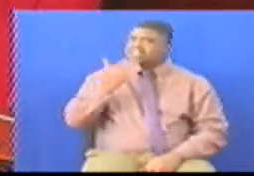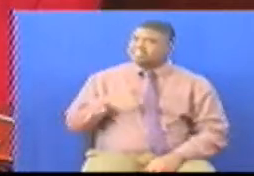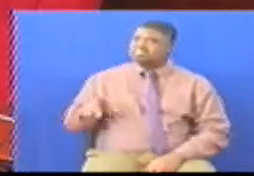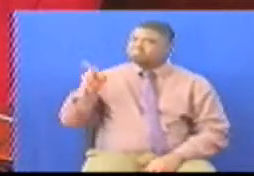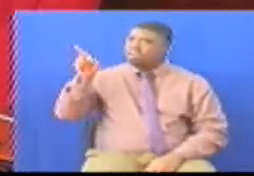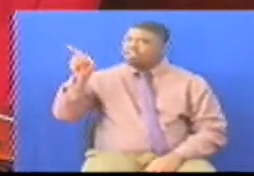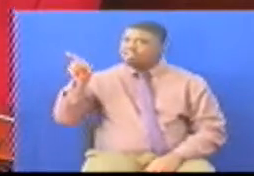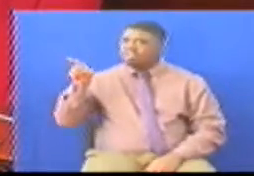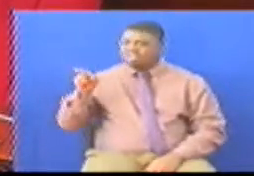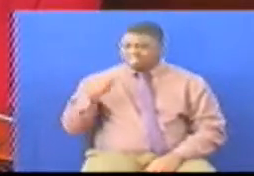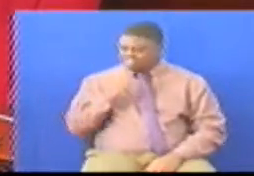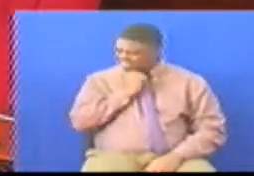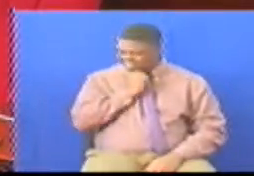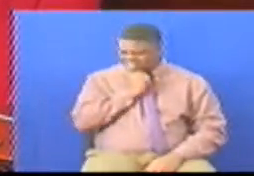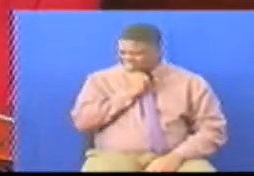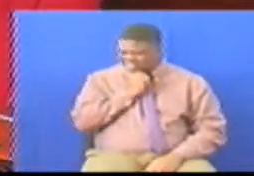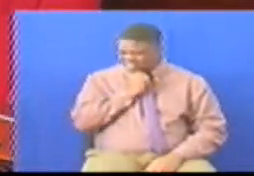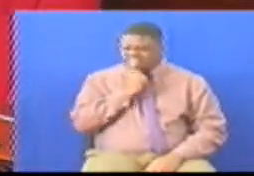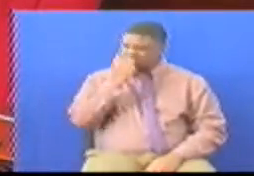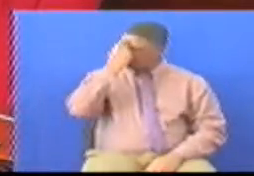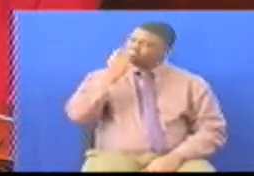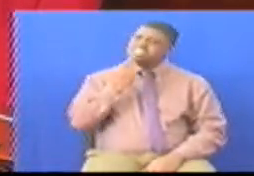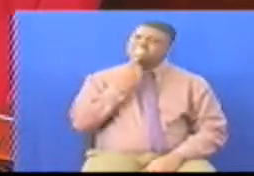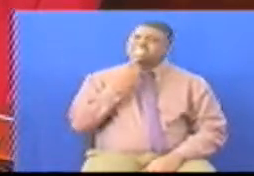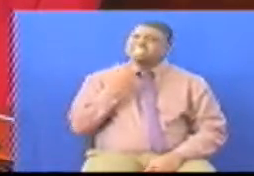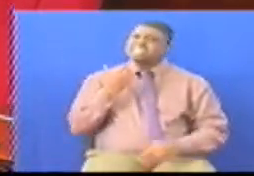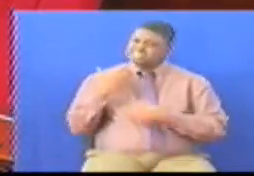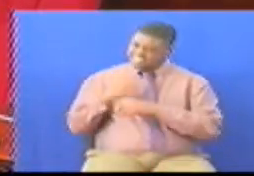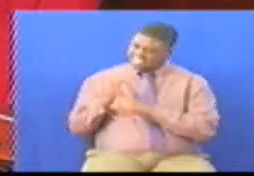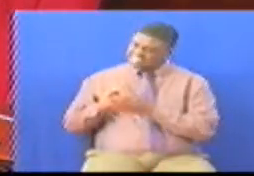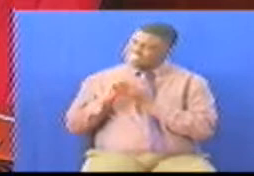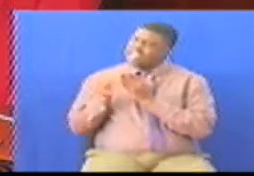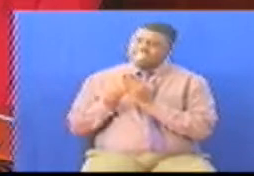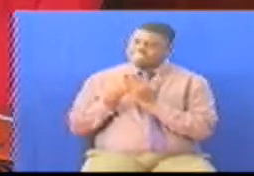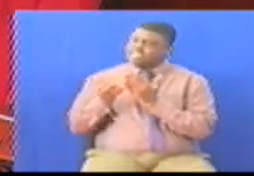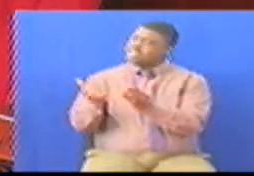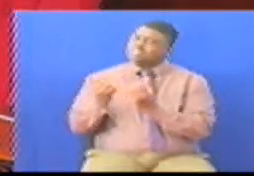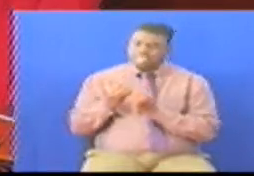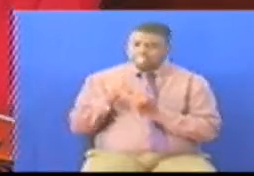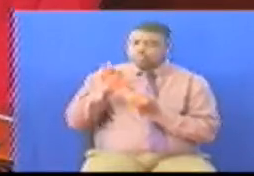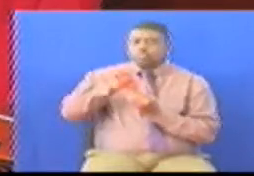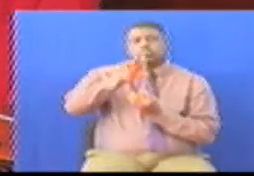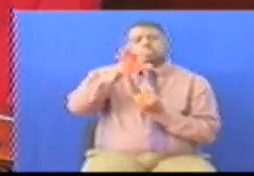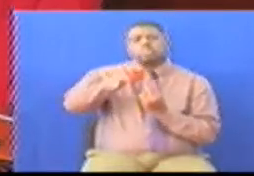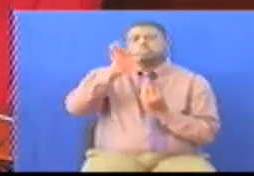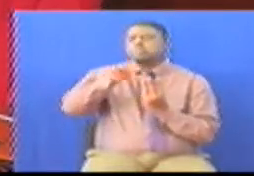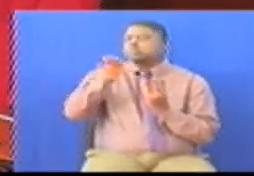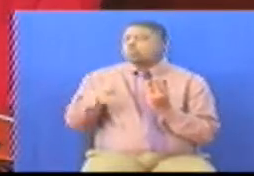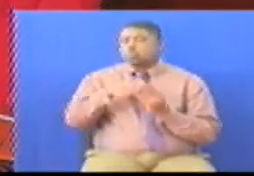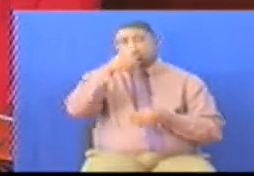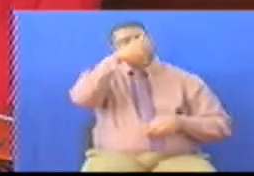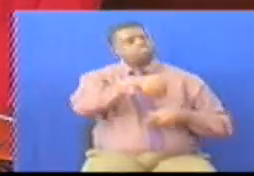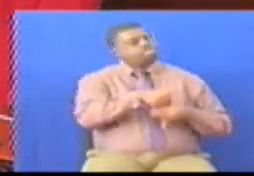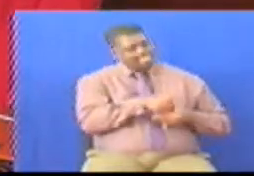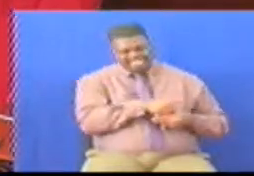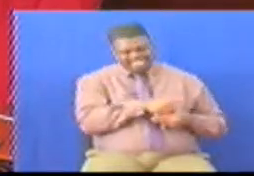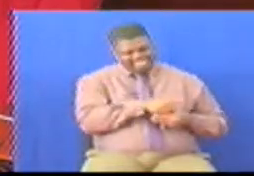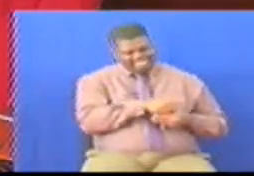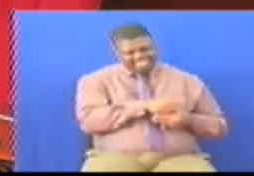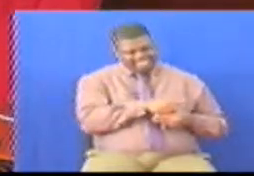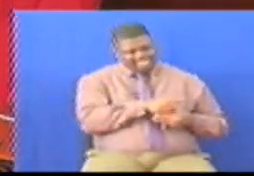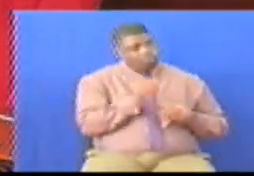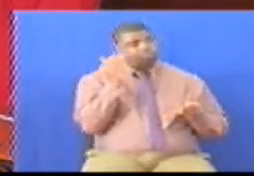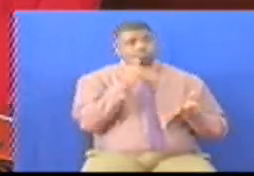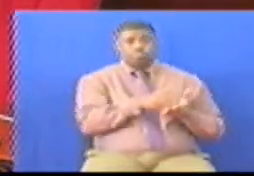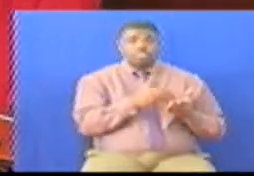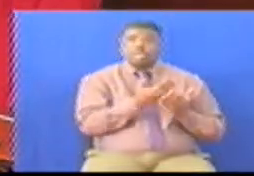Mheshimiwa Spika, inahitaji rocket science kuteua wajumbe au ile kola mkutimia? Hili niombe serikali